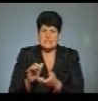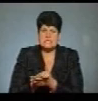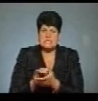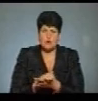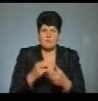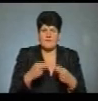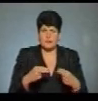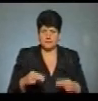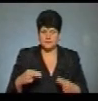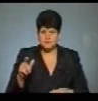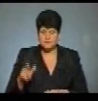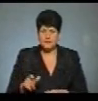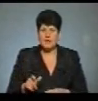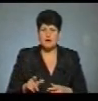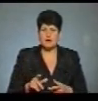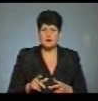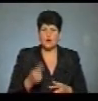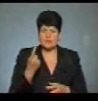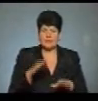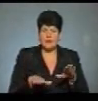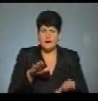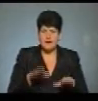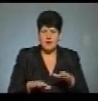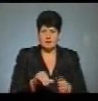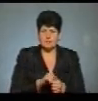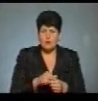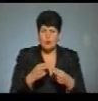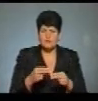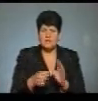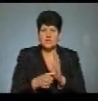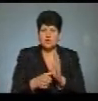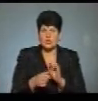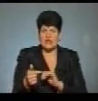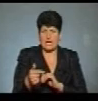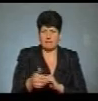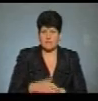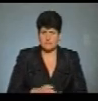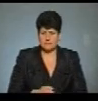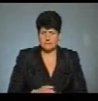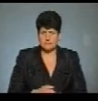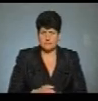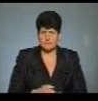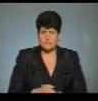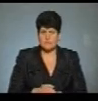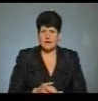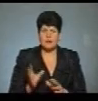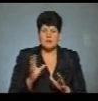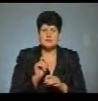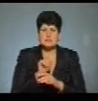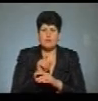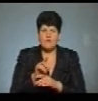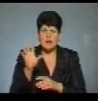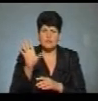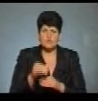слідчий Богдан Боннар. За його словами, грам готового амфетаміну продавали за 600 гривень. Інгредієнти, для яких замовляла через